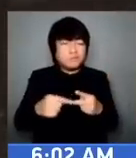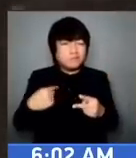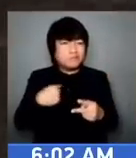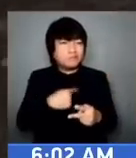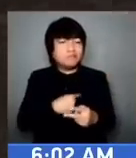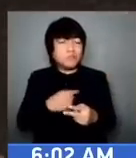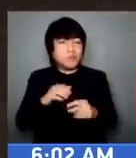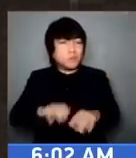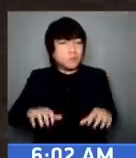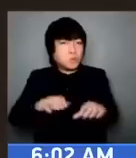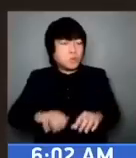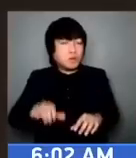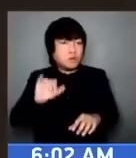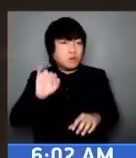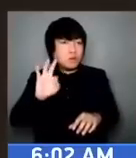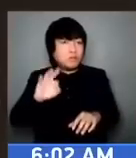bumaba,